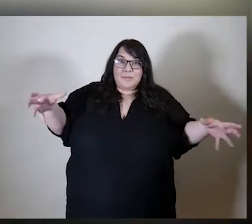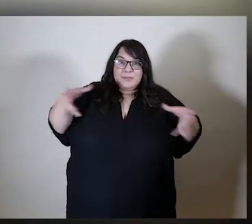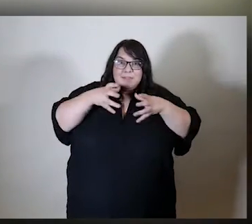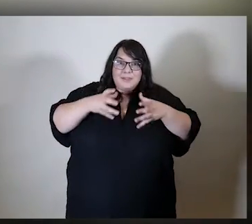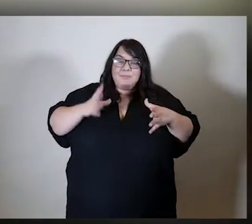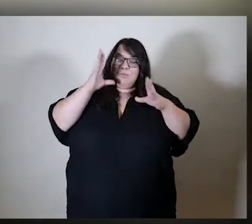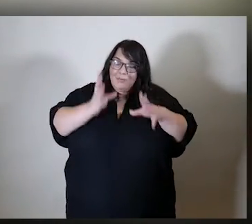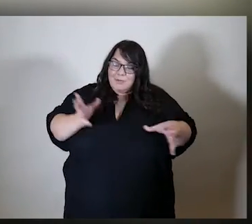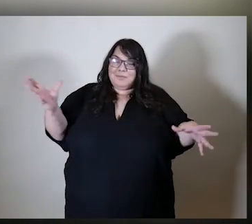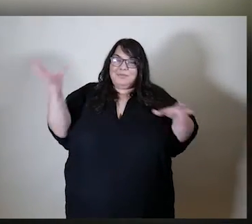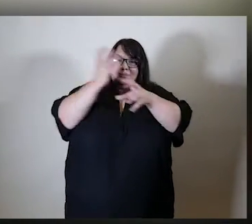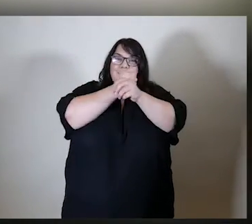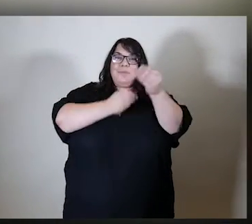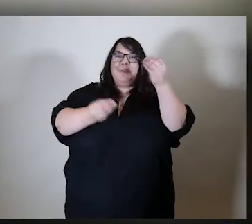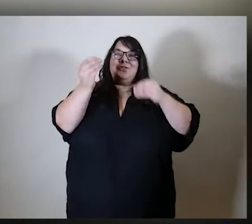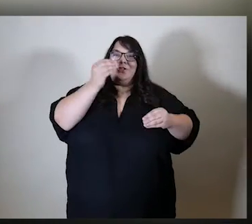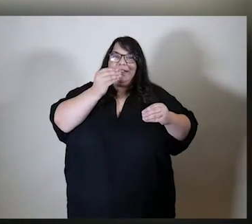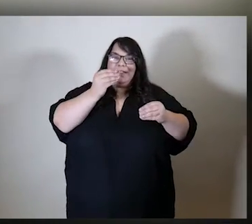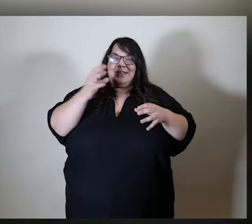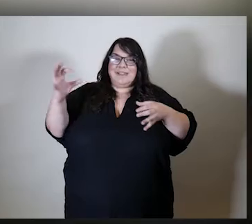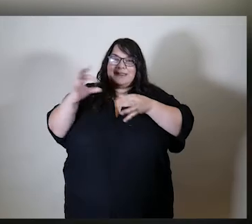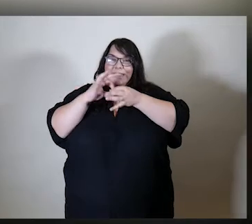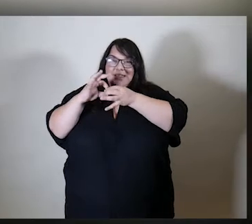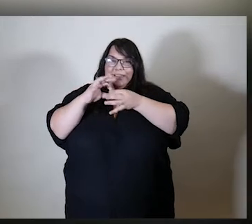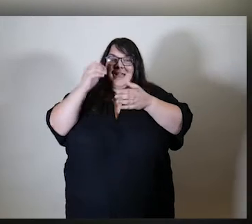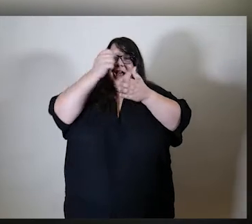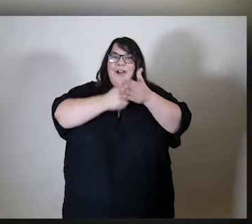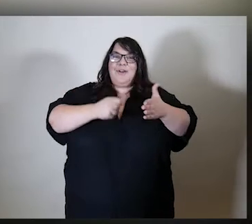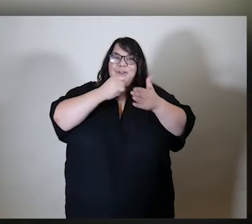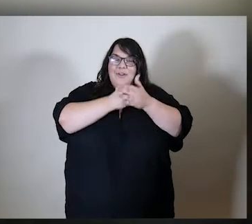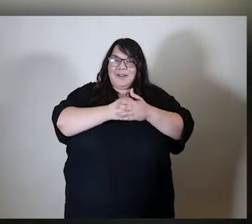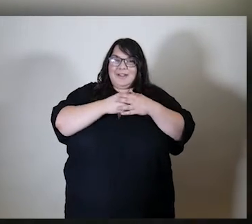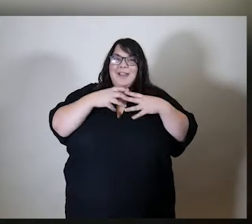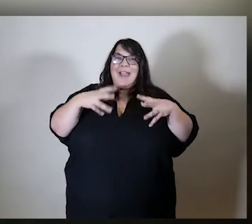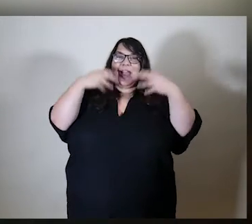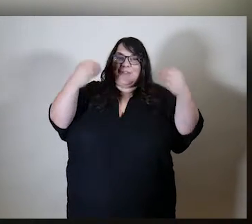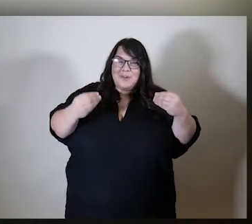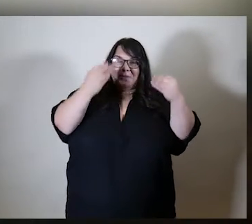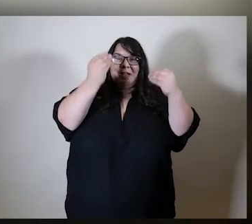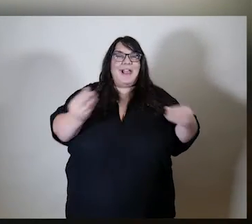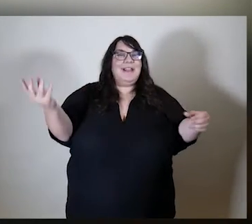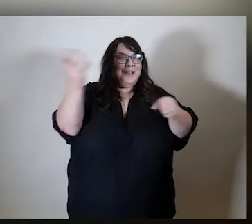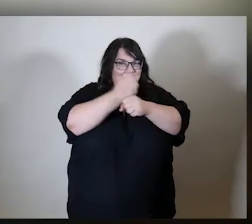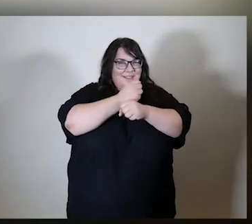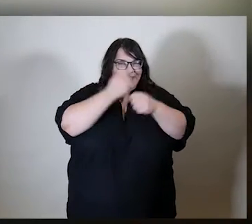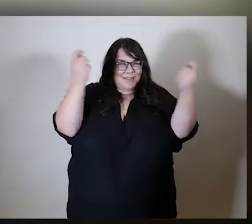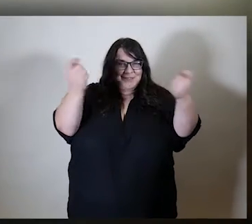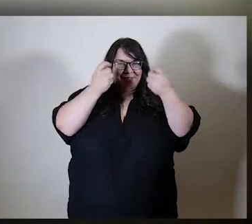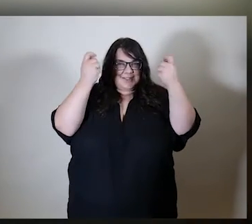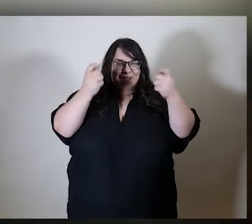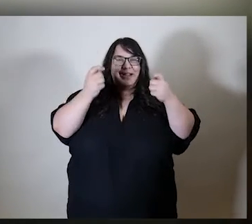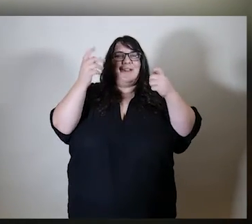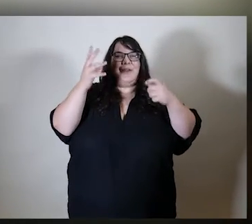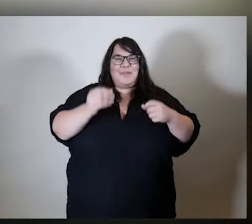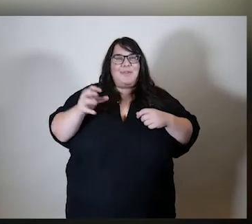πετύχουμε περισσότερα συνεργασίες και αγώνα. Εύχομαι καλή επιτυχία στο Φεστιβάλ